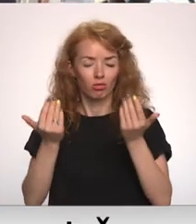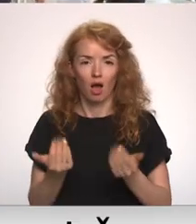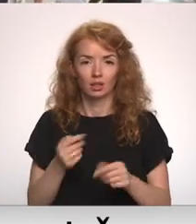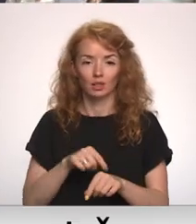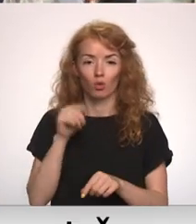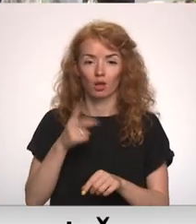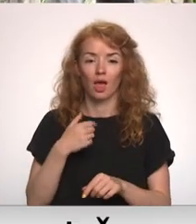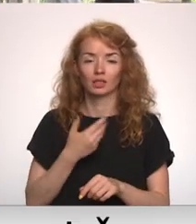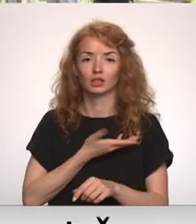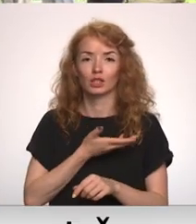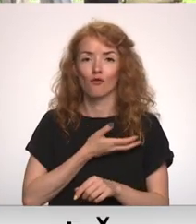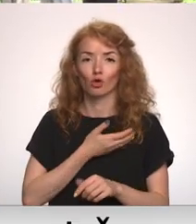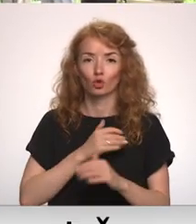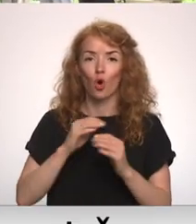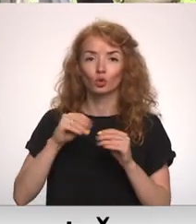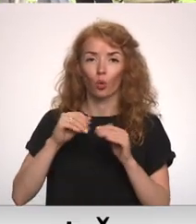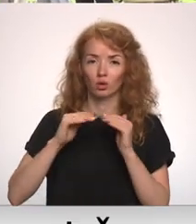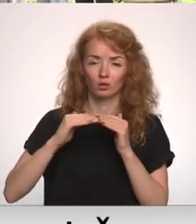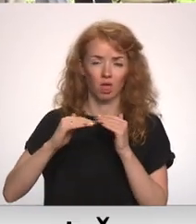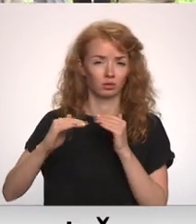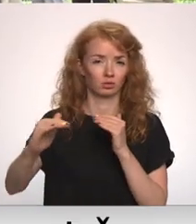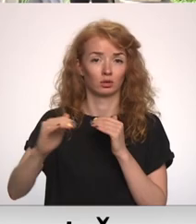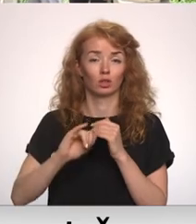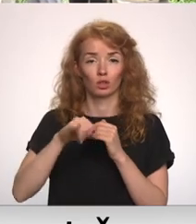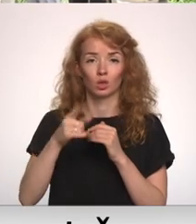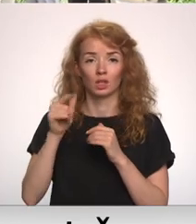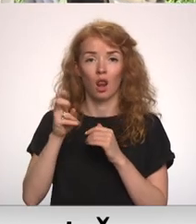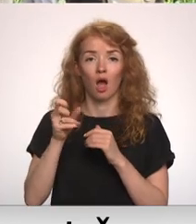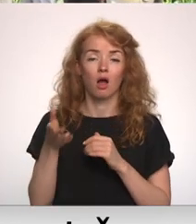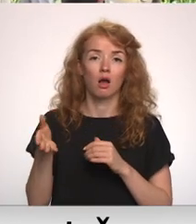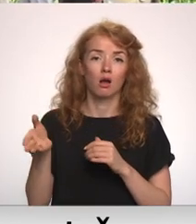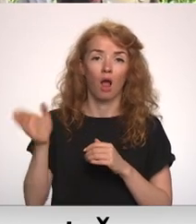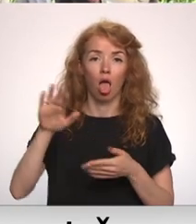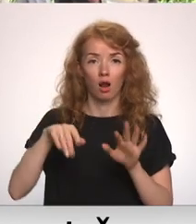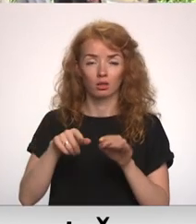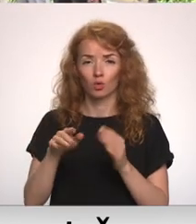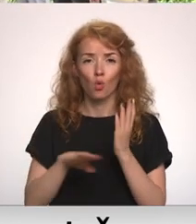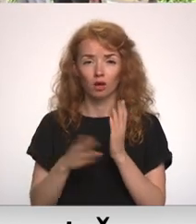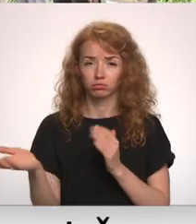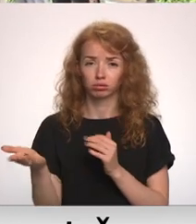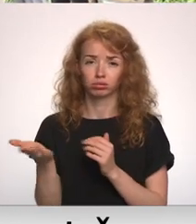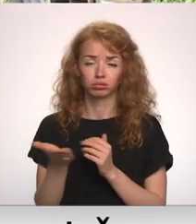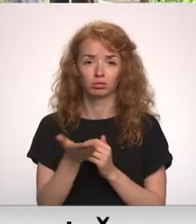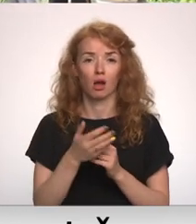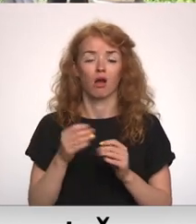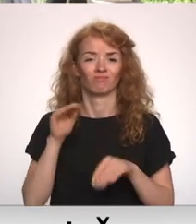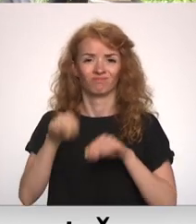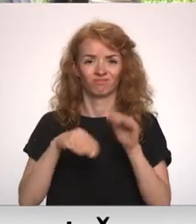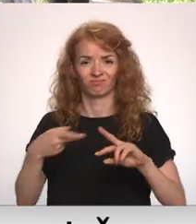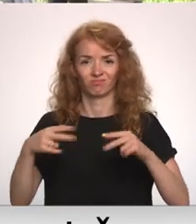drīz dzīvošu tuksnesē, jo silikons ļoti spēcīgi zāģē ārā, taisa lielos ceļus.